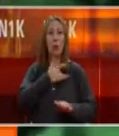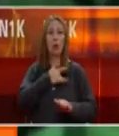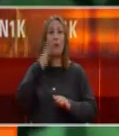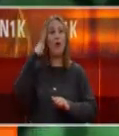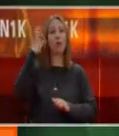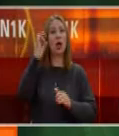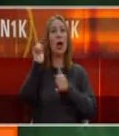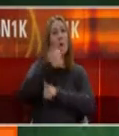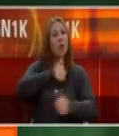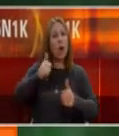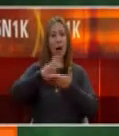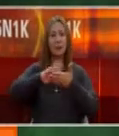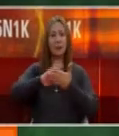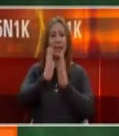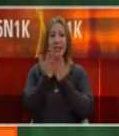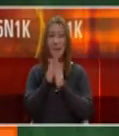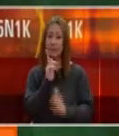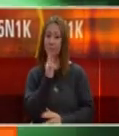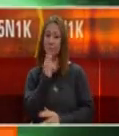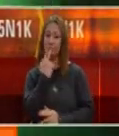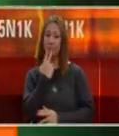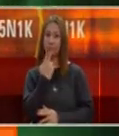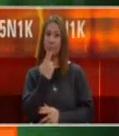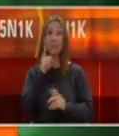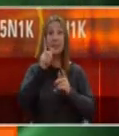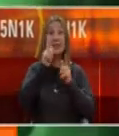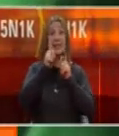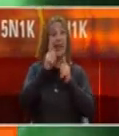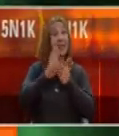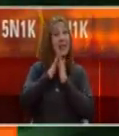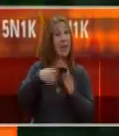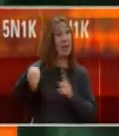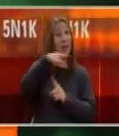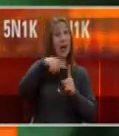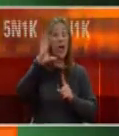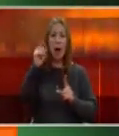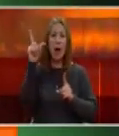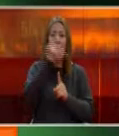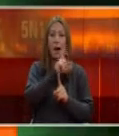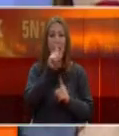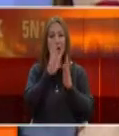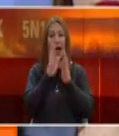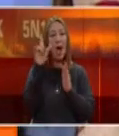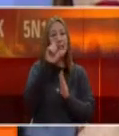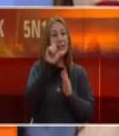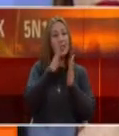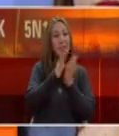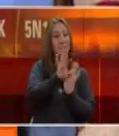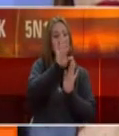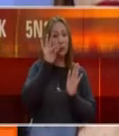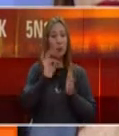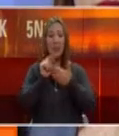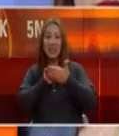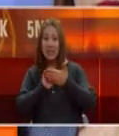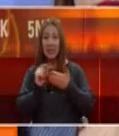ve amatör arkadaşlarımız kitap seslendiriyorlar. Seslenen kitapların her ay bir tanesini ayın kitabı seçiyoruz ve yazarıyla kitabı